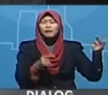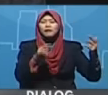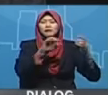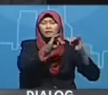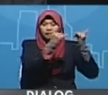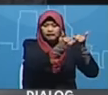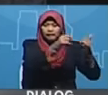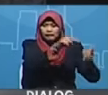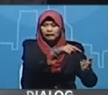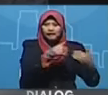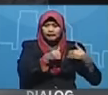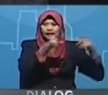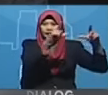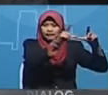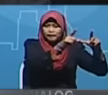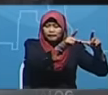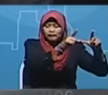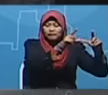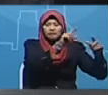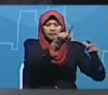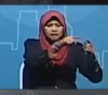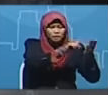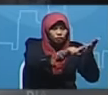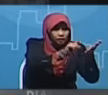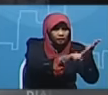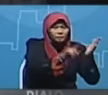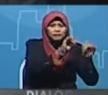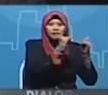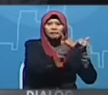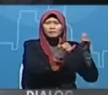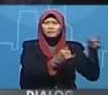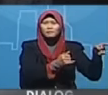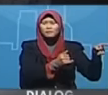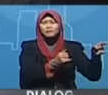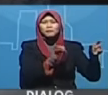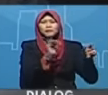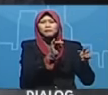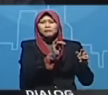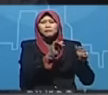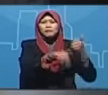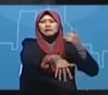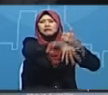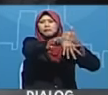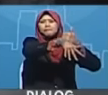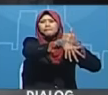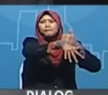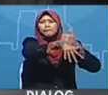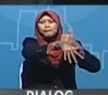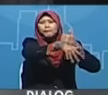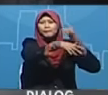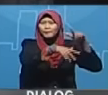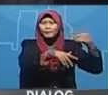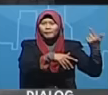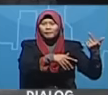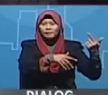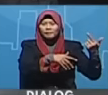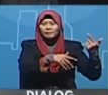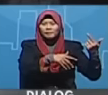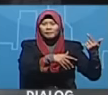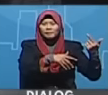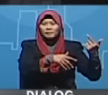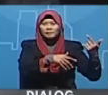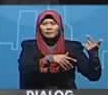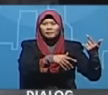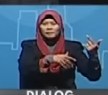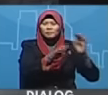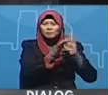juga, tapi akhirnya apabila disemak balik, syarikat macam dia ni jadi sub lah, dia bagi sub. Syarikat tu tidak ada contohnya